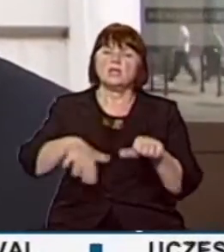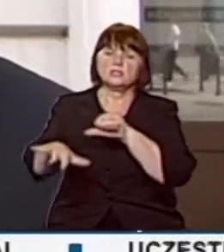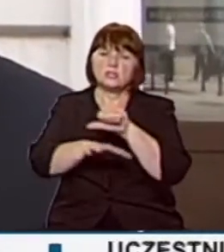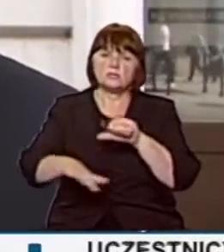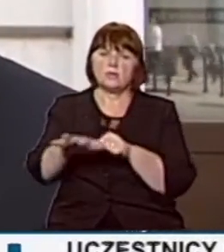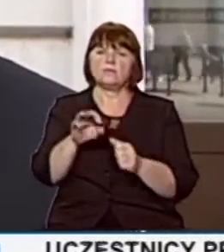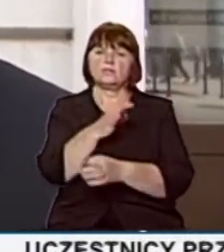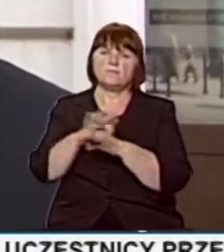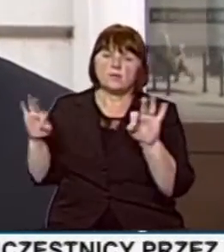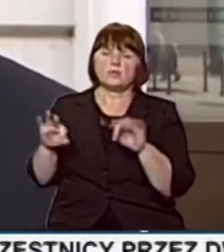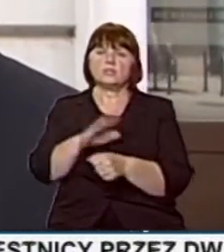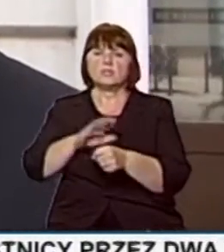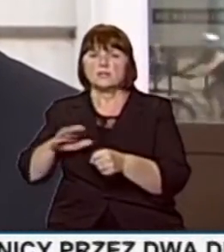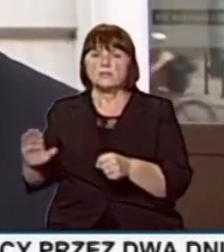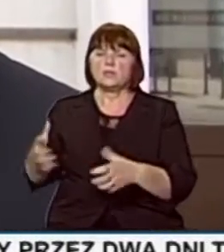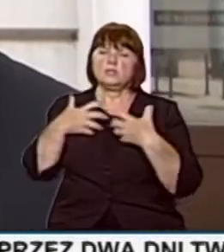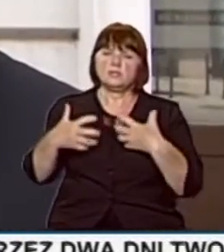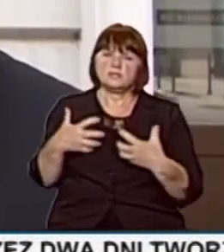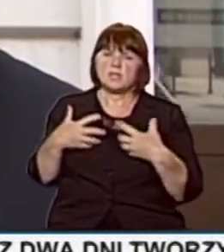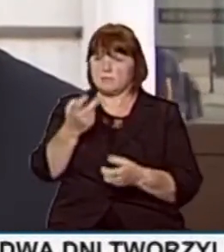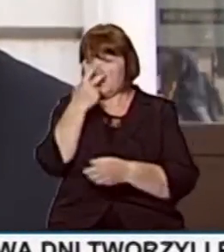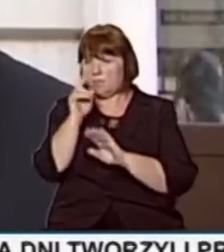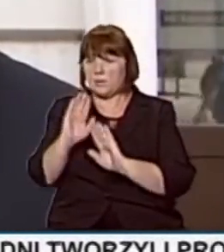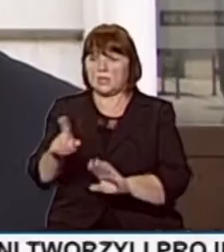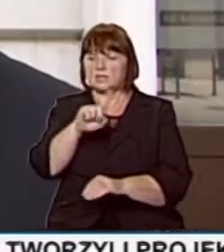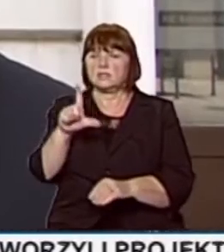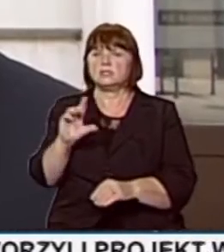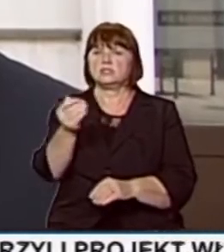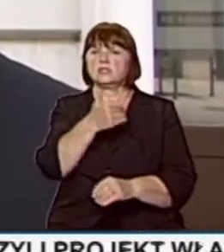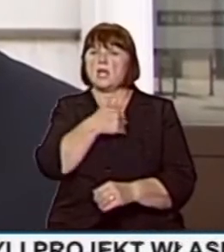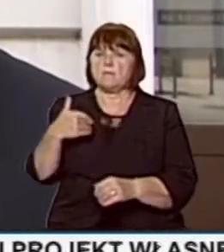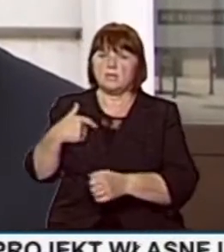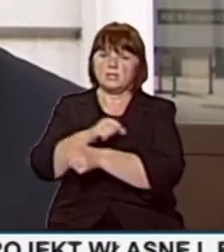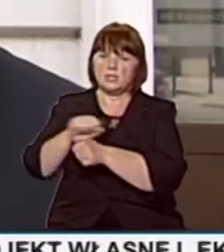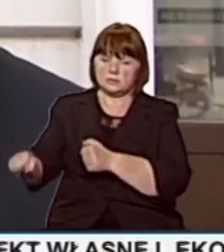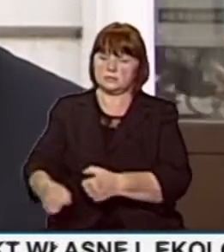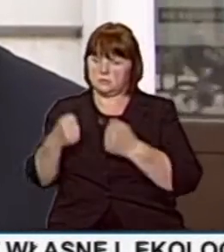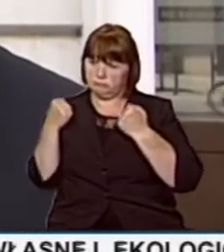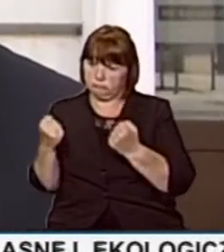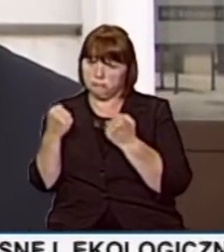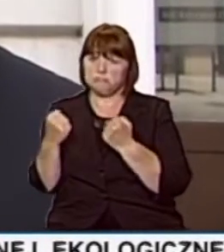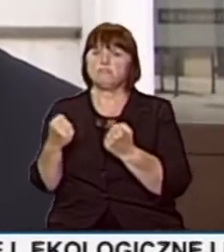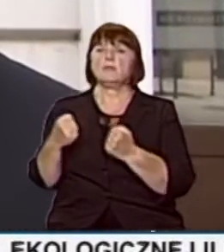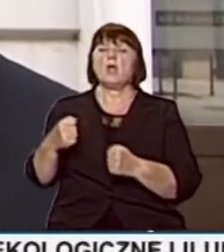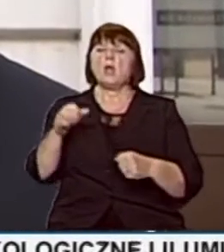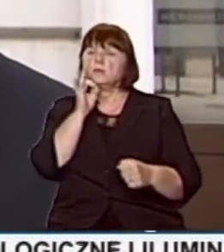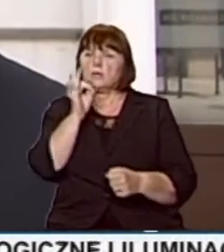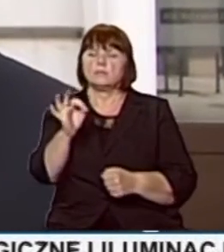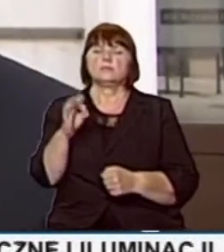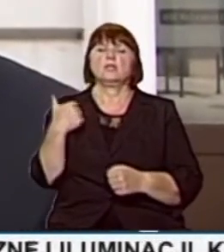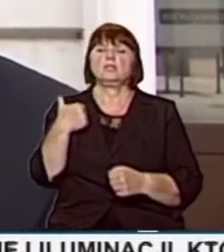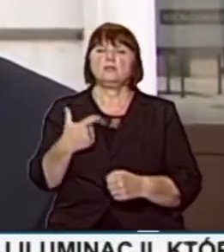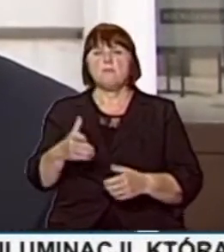wolnościowych i w najbliższym czasie zamierzamy pokazać, że jesteśmy prężną siłą, że mamy nowe